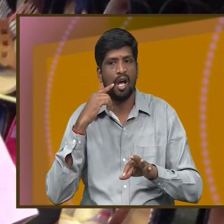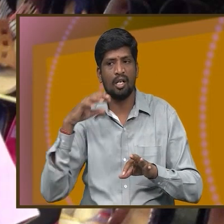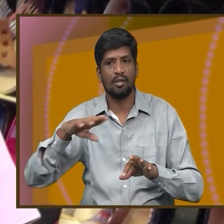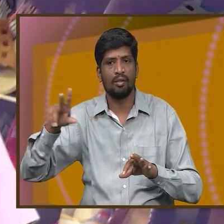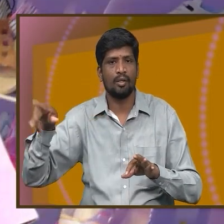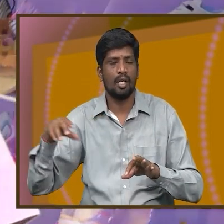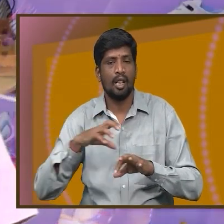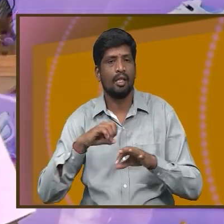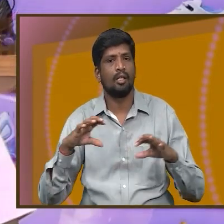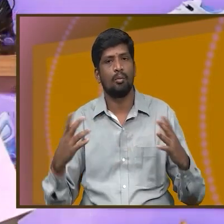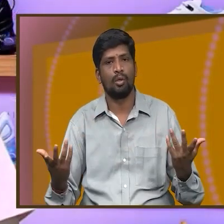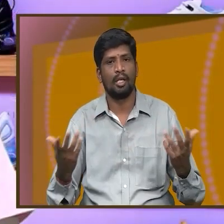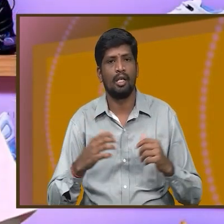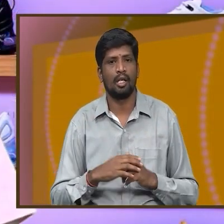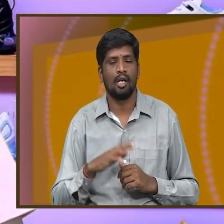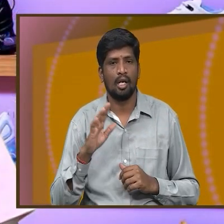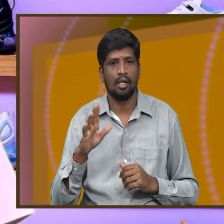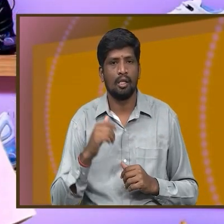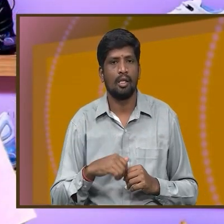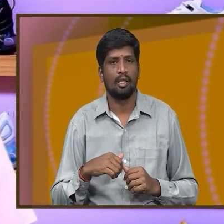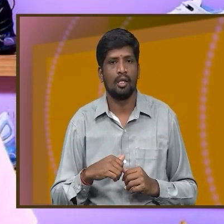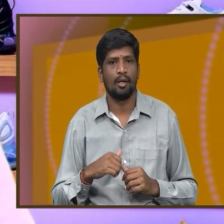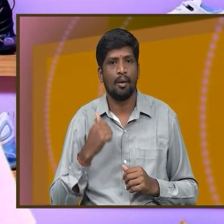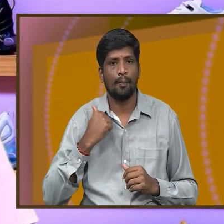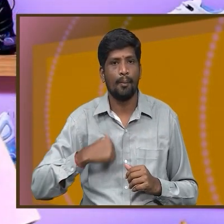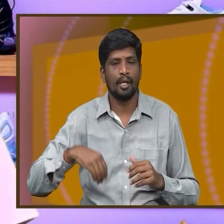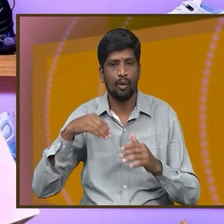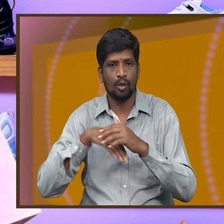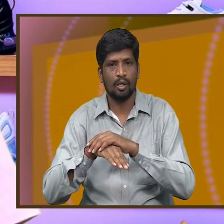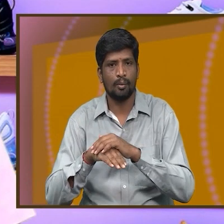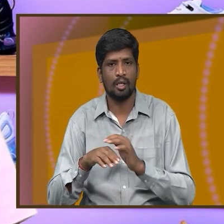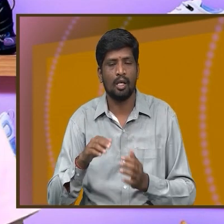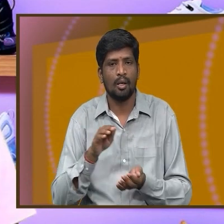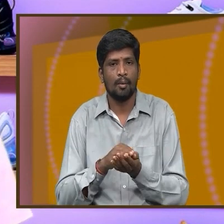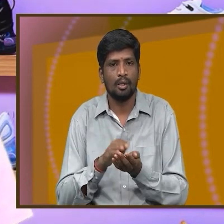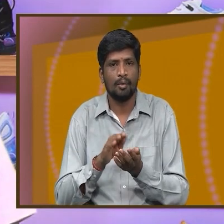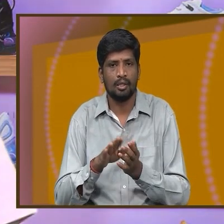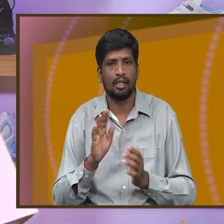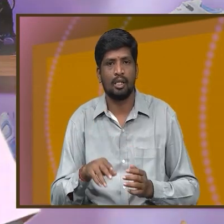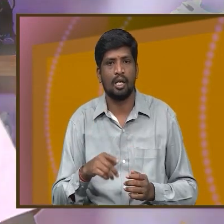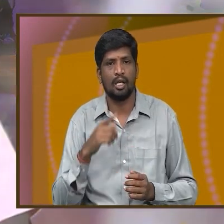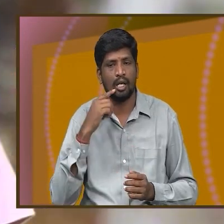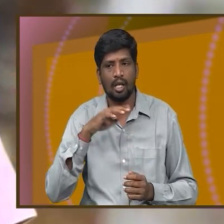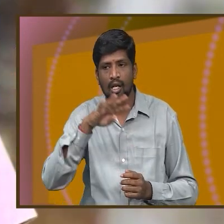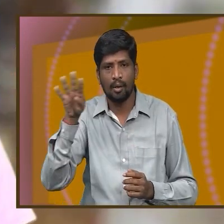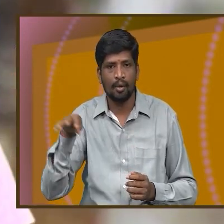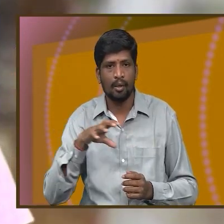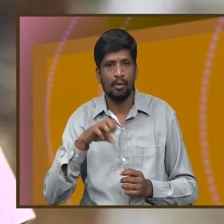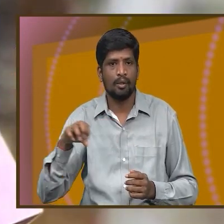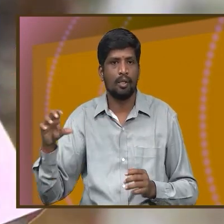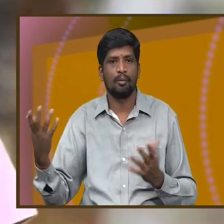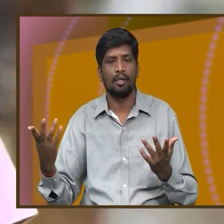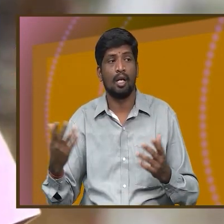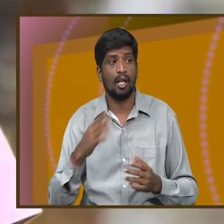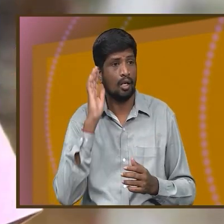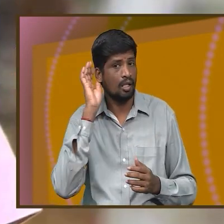திருட முடியல. அவர் நல்லவேளை அந்த காலனி வந்து அவருடைய பைக்குள் வந்து சிக்கி கொண்டதால் காலனியை இப்போ ஒரு 5-6 பேர் வந்து பக்கத்தில் வந்து உடனே வந்து காப்பாற்றி